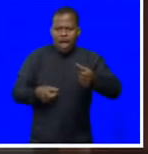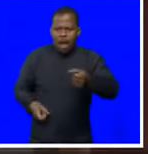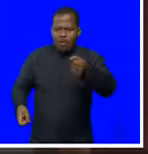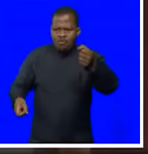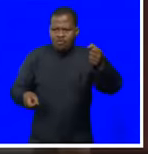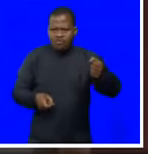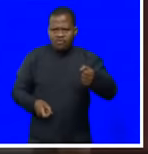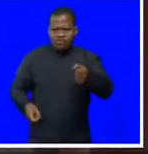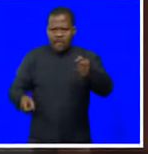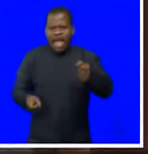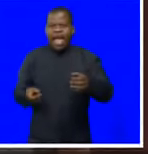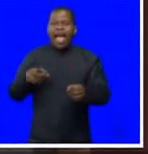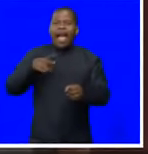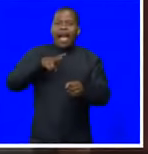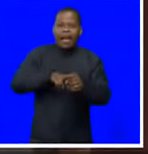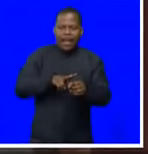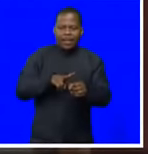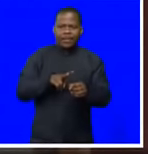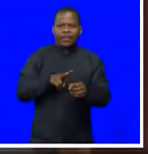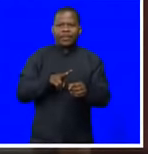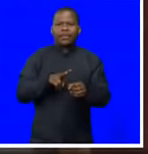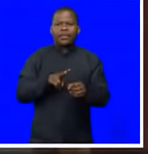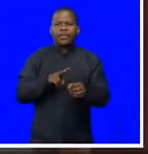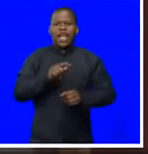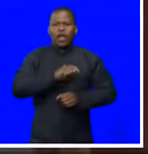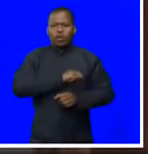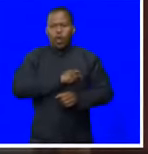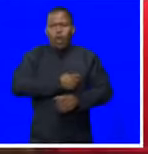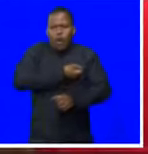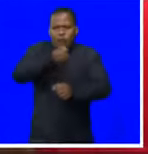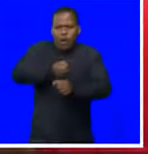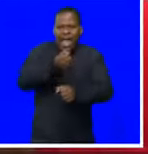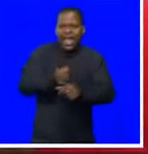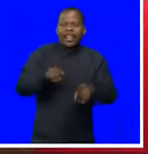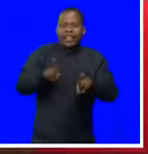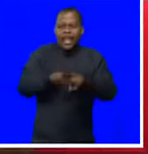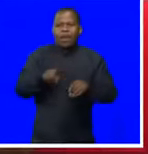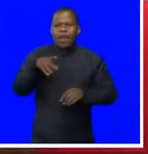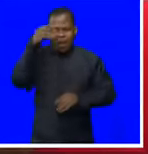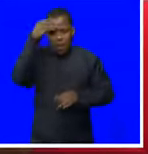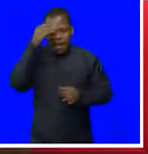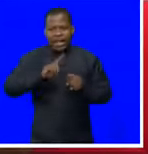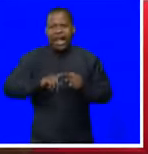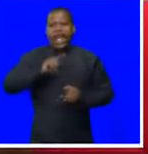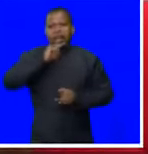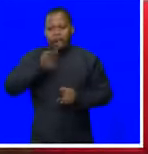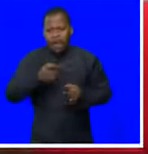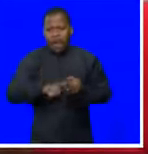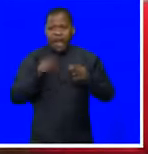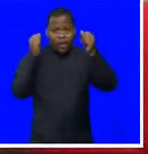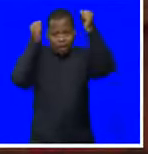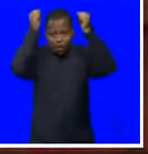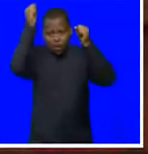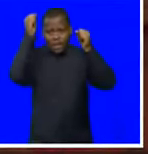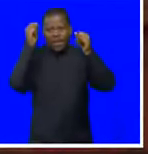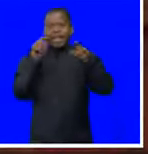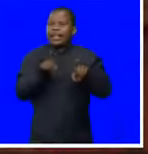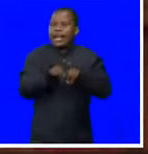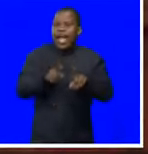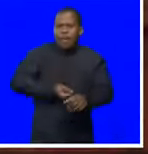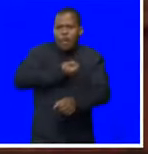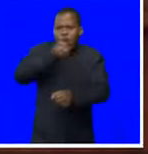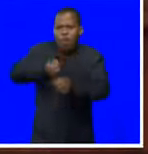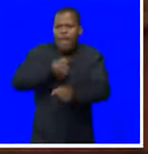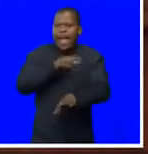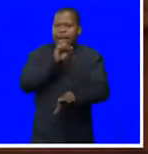babasecelele kani bangawo emaforces. Lo msebenzi labawentako